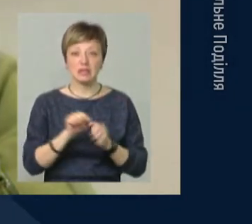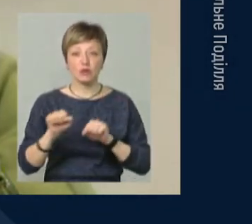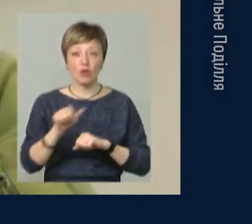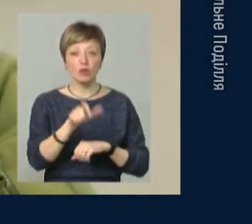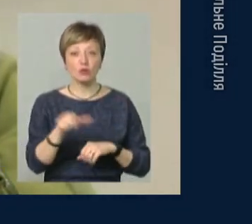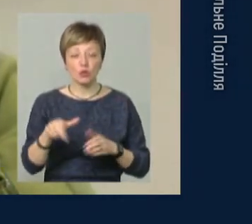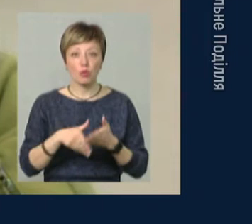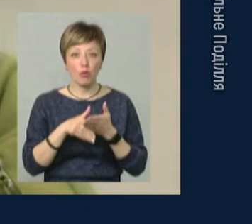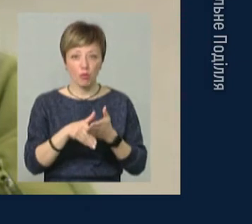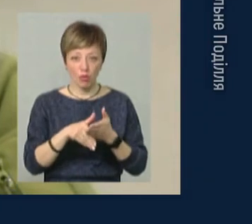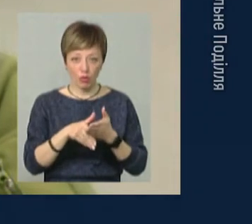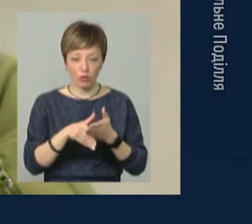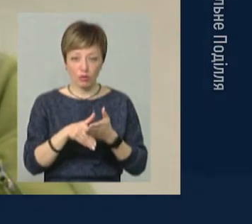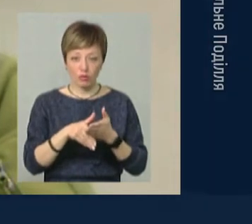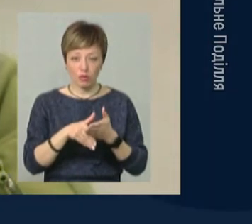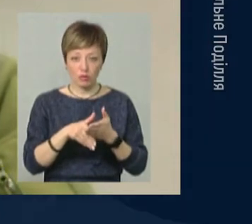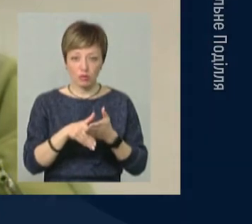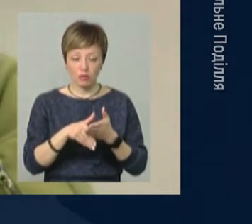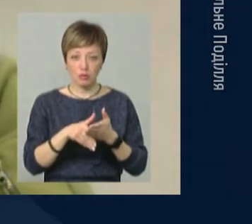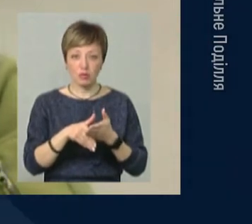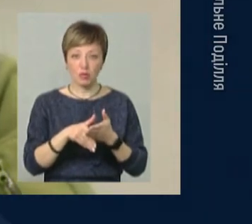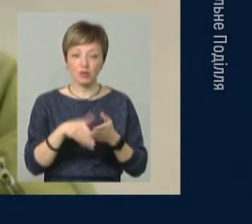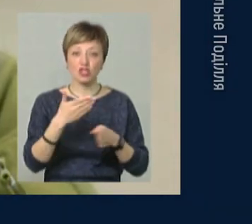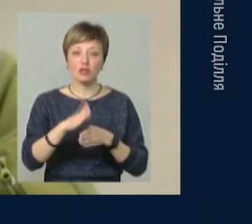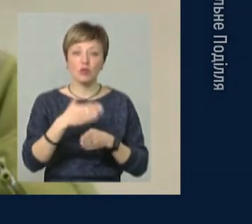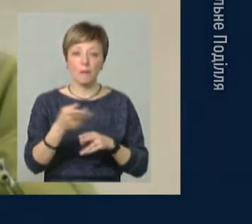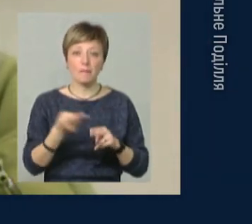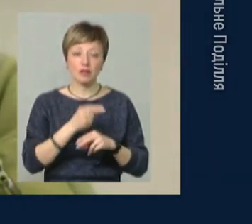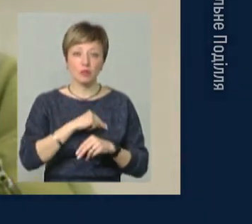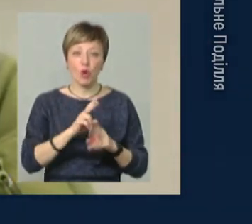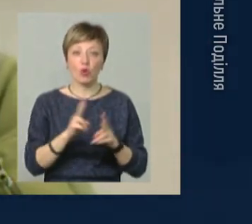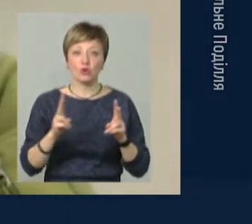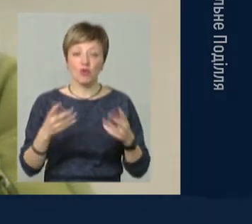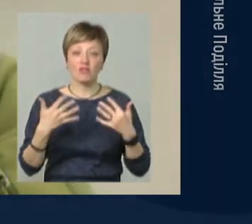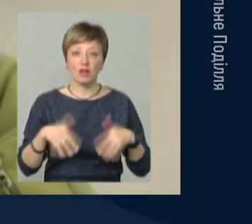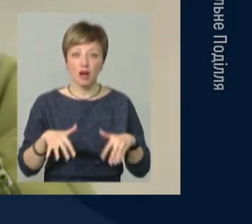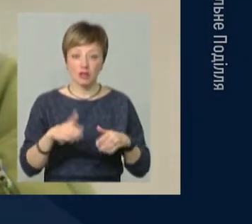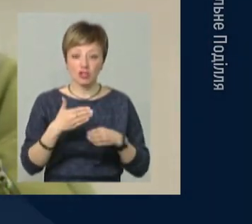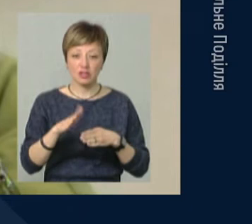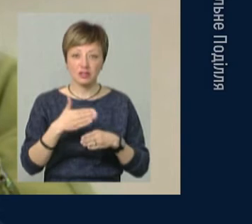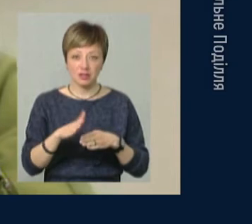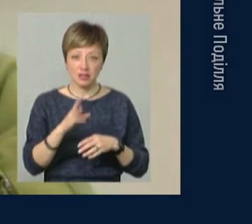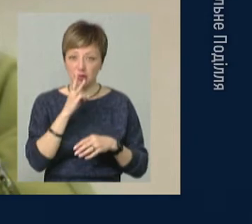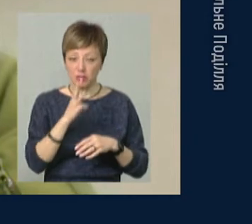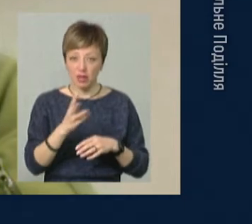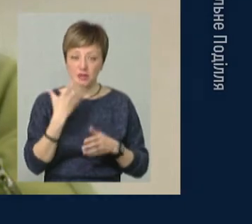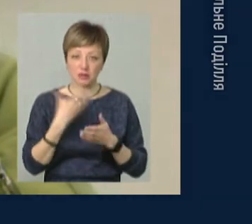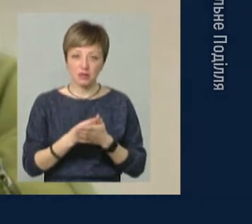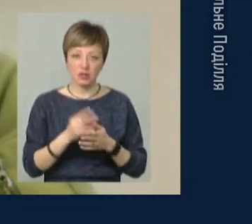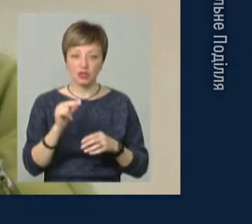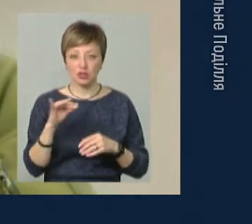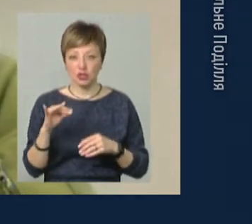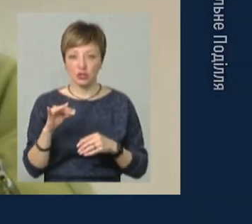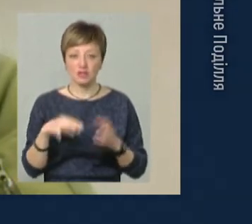особам допомоги по частковому безробіттю. Це стосується осіб, які втратили частково свій заробіток, чи фізичних